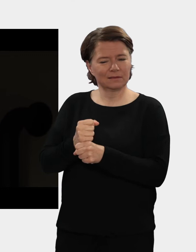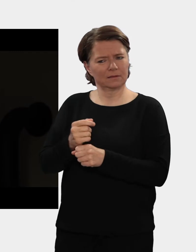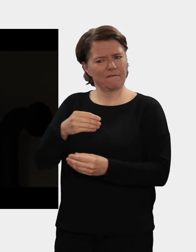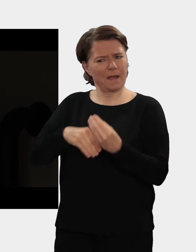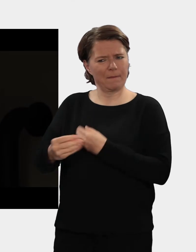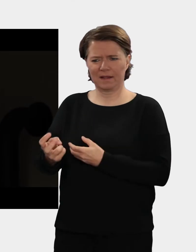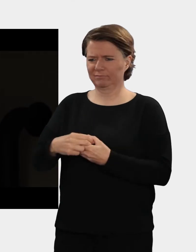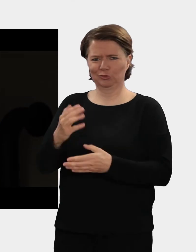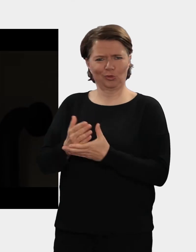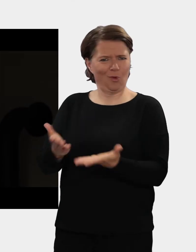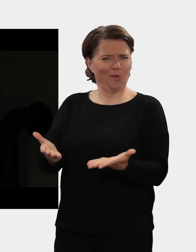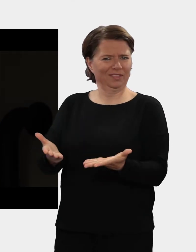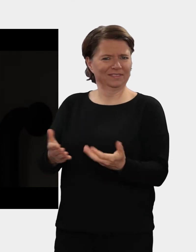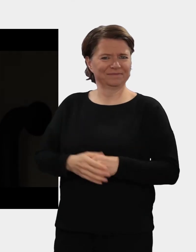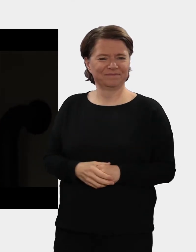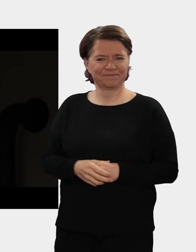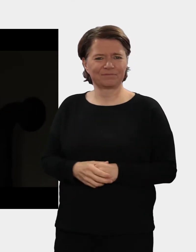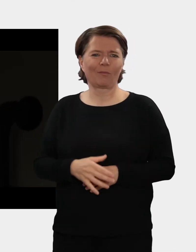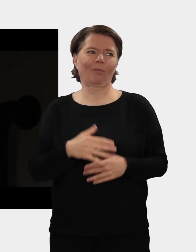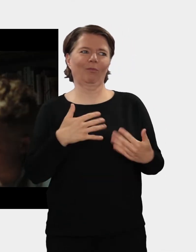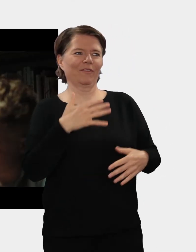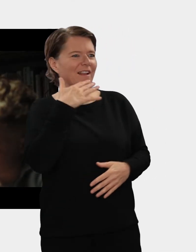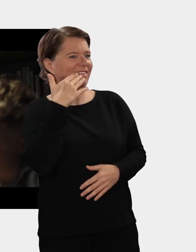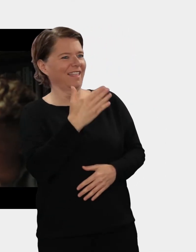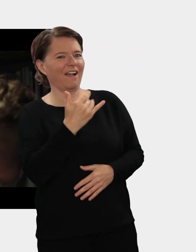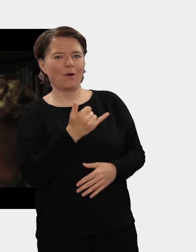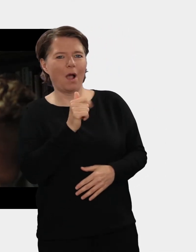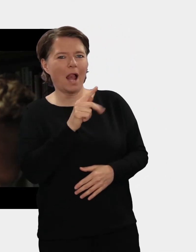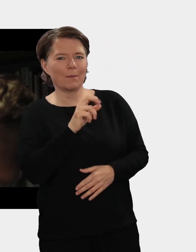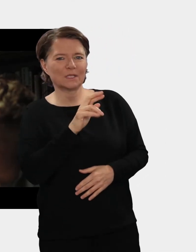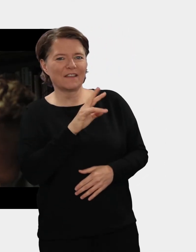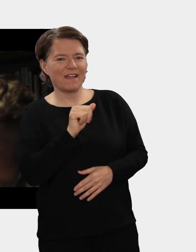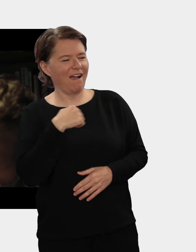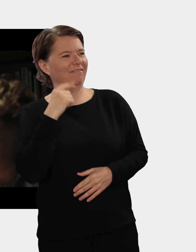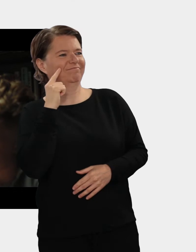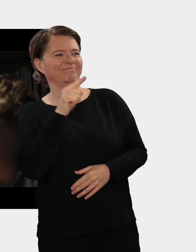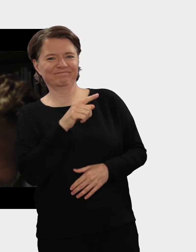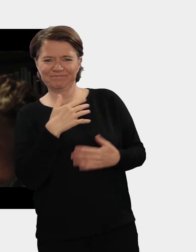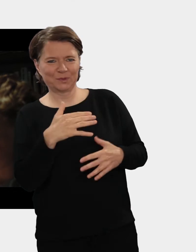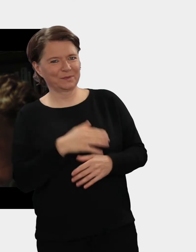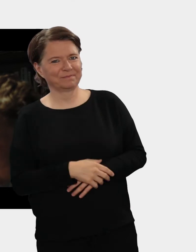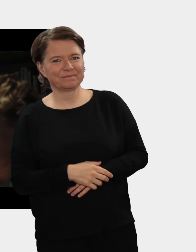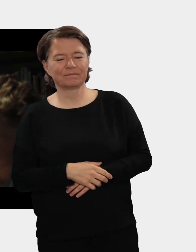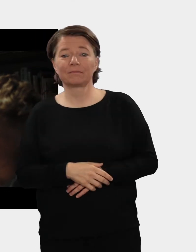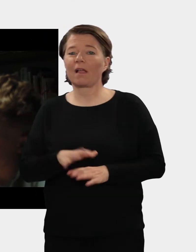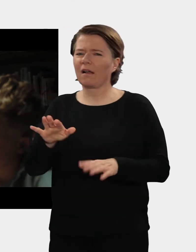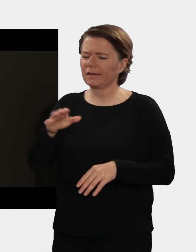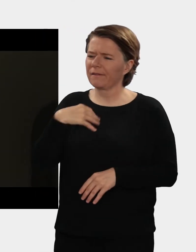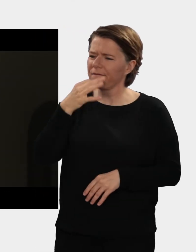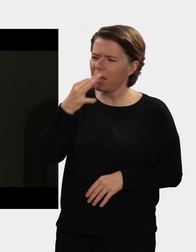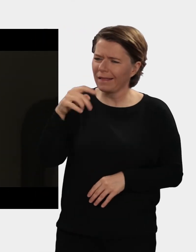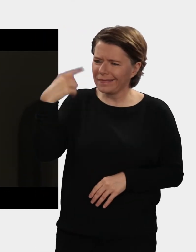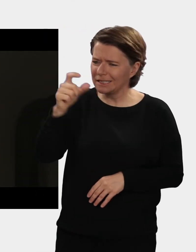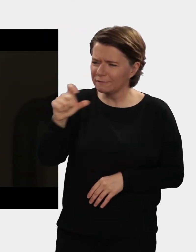Du gehörst eigentlich schon fast zu unserer Familie. Ja. Ach, vielen lieben Dank, Frau Albers Rivera. Wirklich, das weiß ich sehr zu schätzen. Kannst du nächste Woche vielleicht